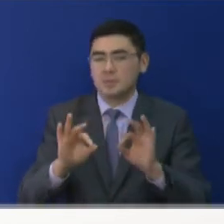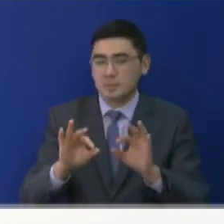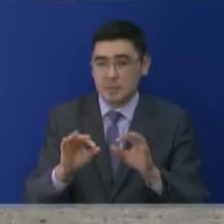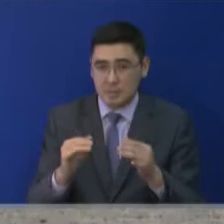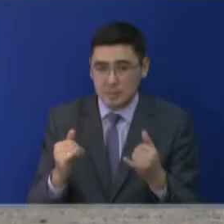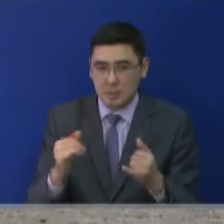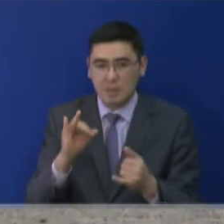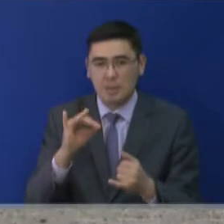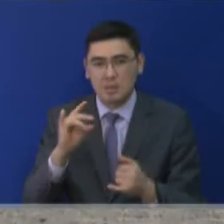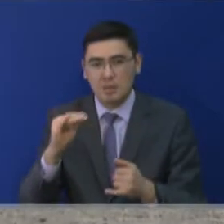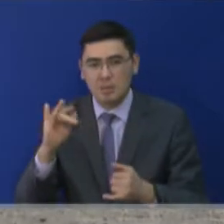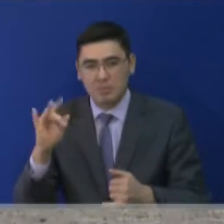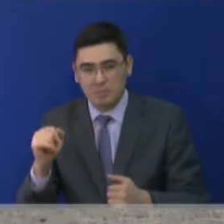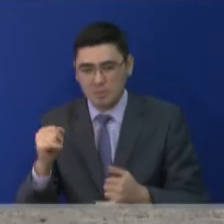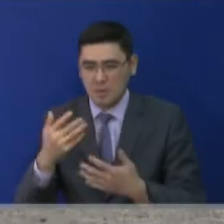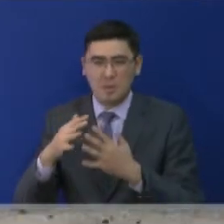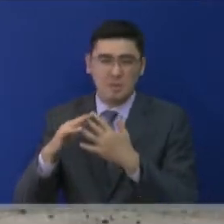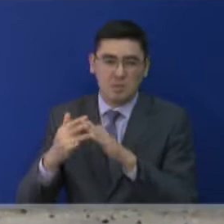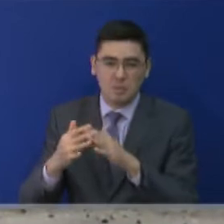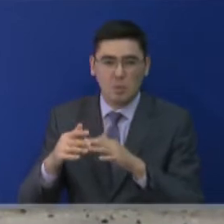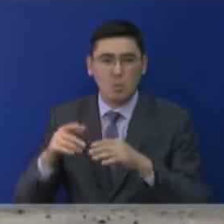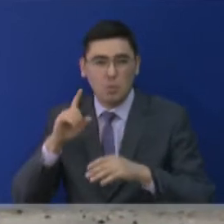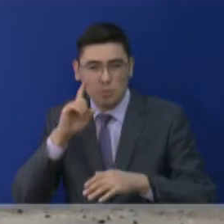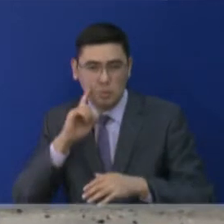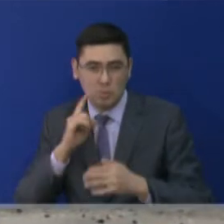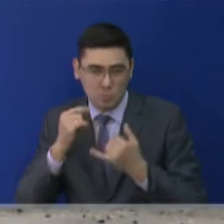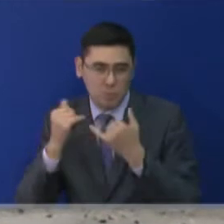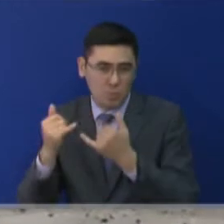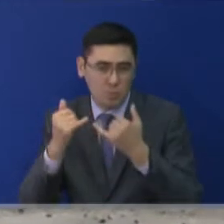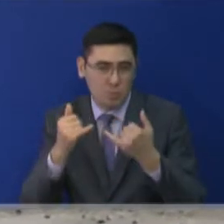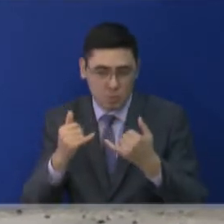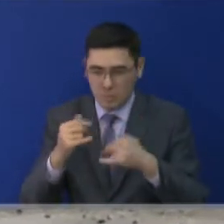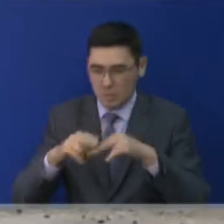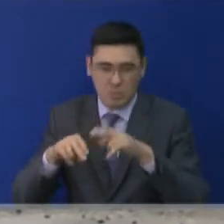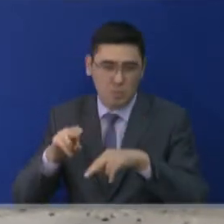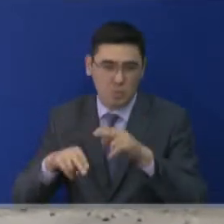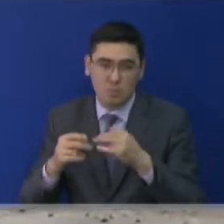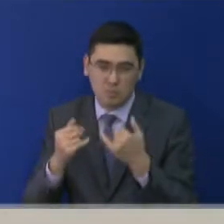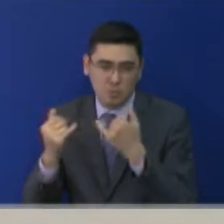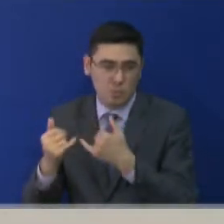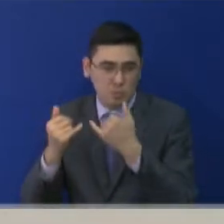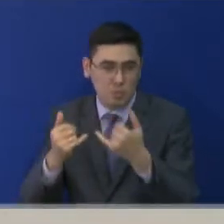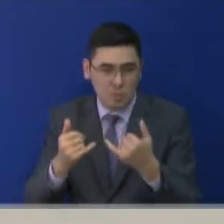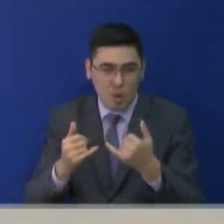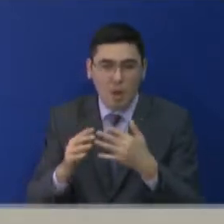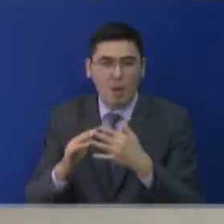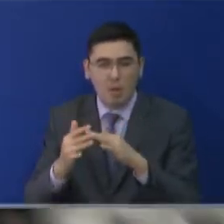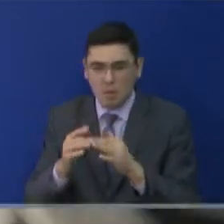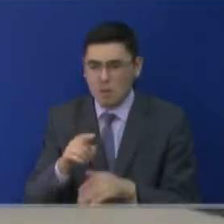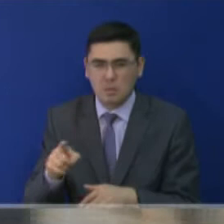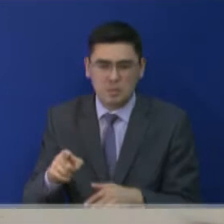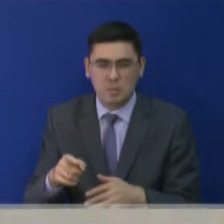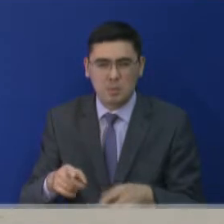дамыту, ауылдық жерлерде жайлы өмір сүруге жағдай жасау. Бағдарлама шеңберінде біз ауыл тұрғындары ешқайда кеткісі келмейтін